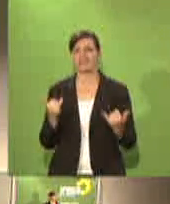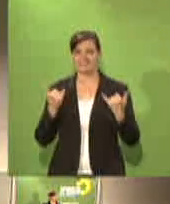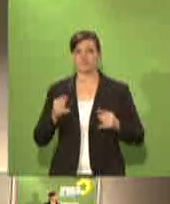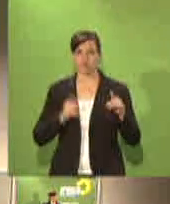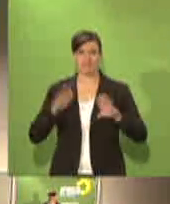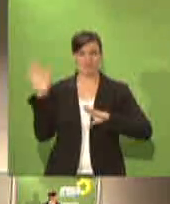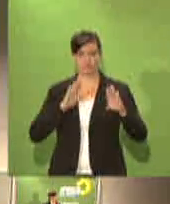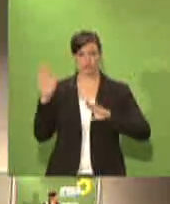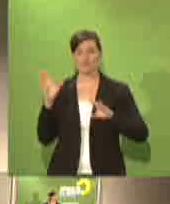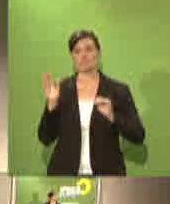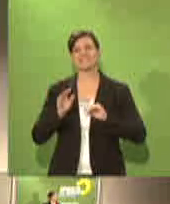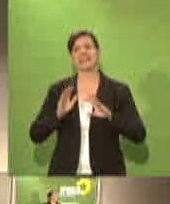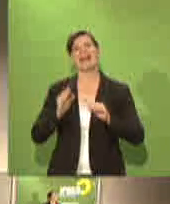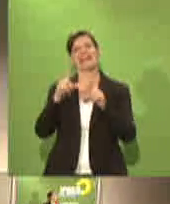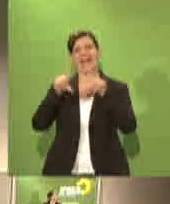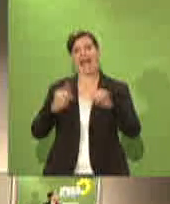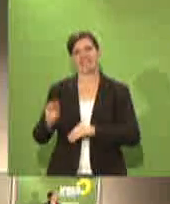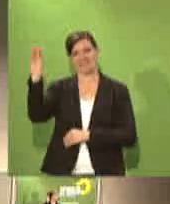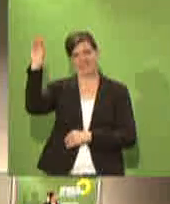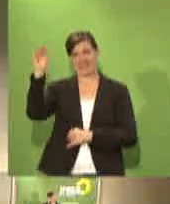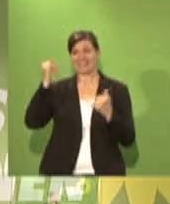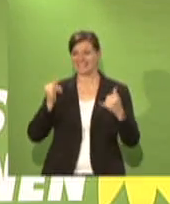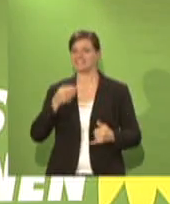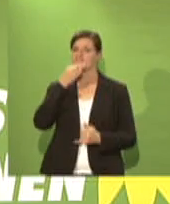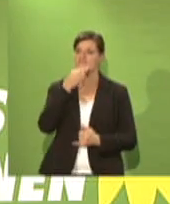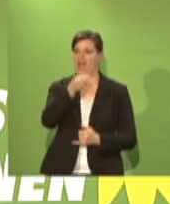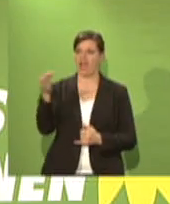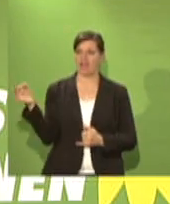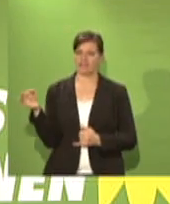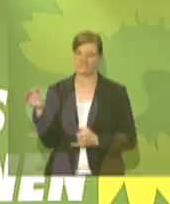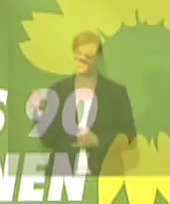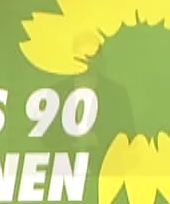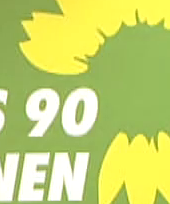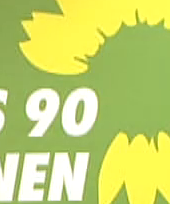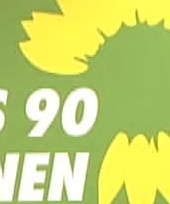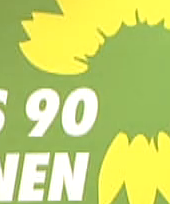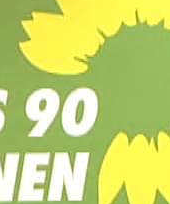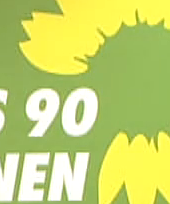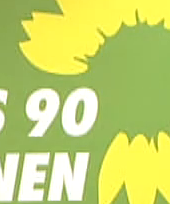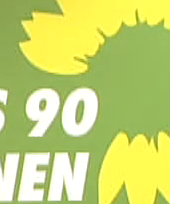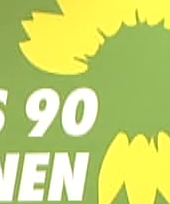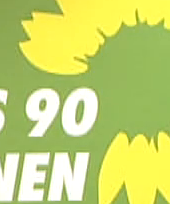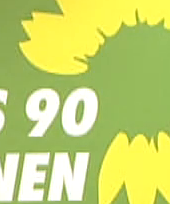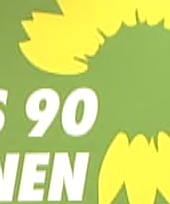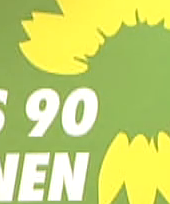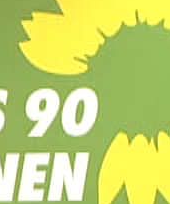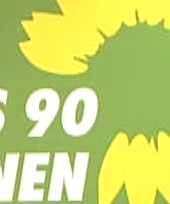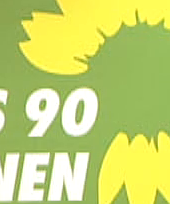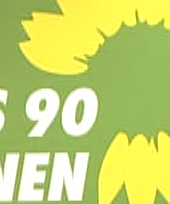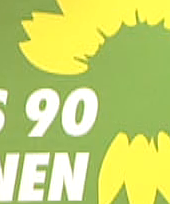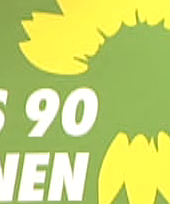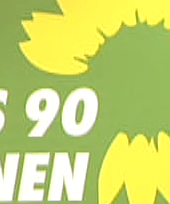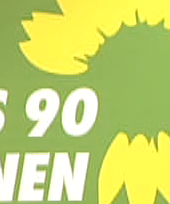die wir mit Kartenzeichen machen. Und zwar frage ich euch, ob die LDK dem Haushalt 2014 wie